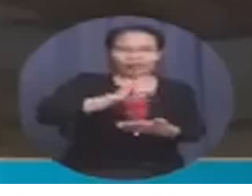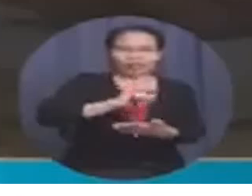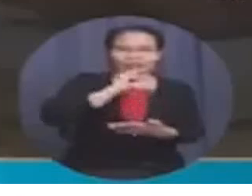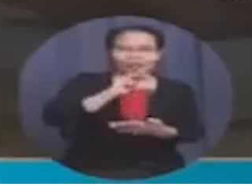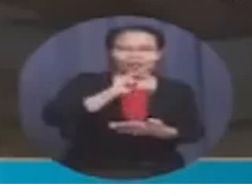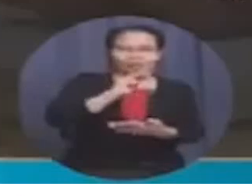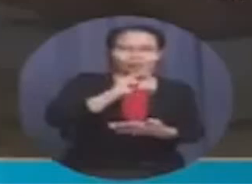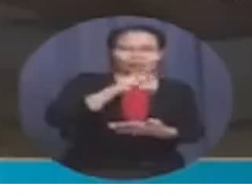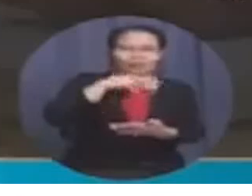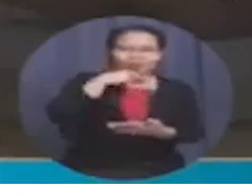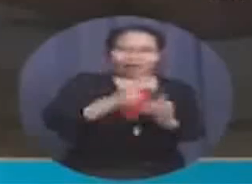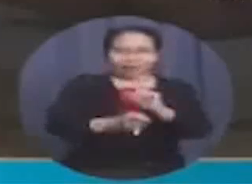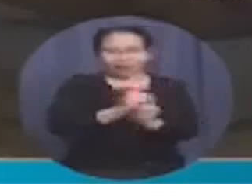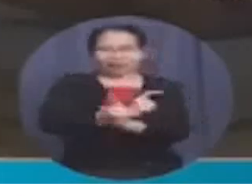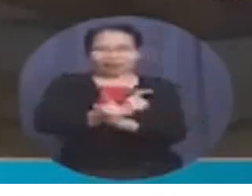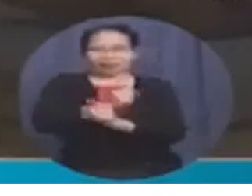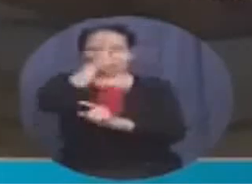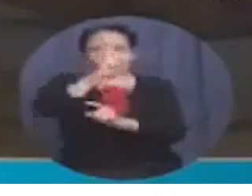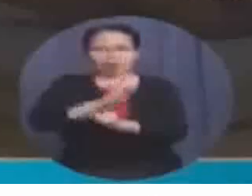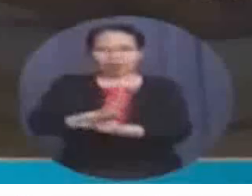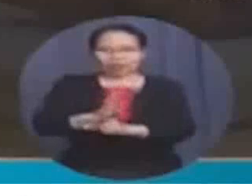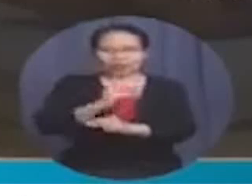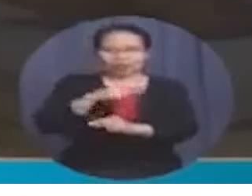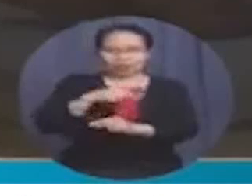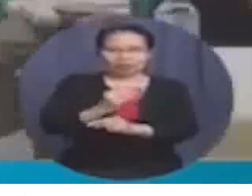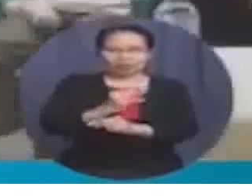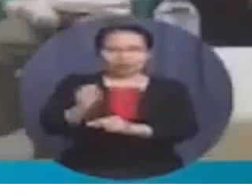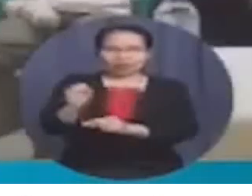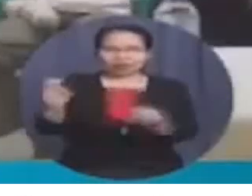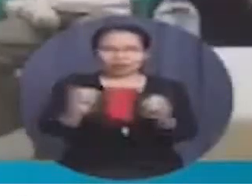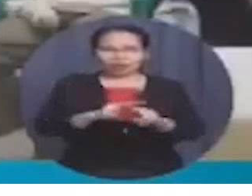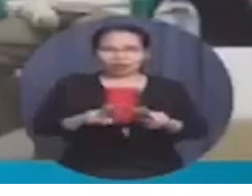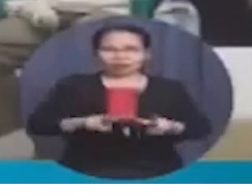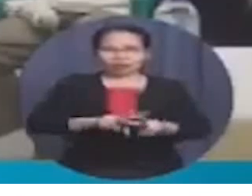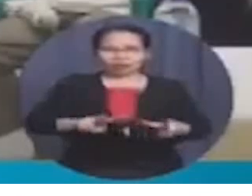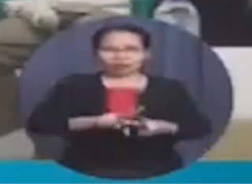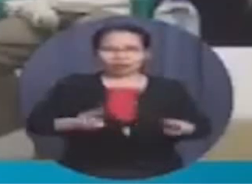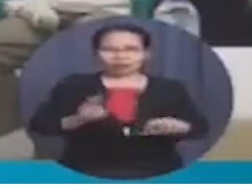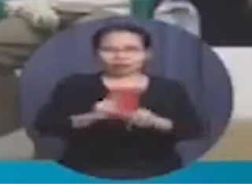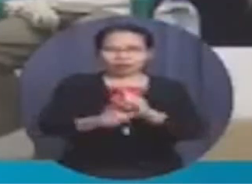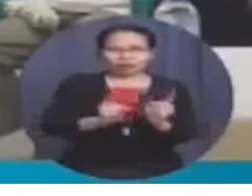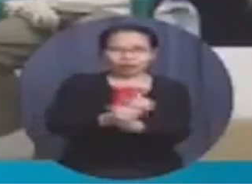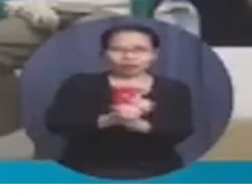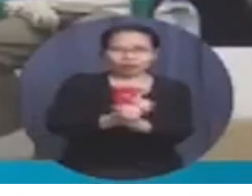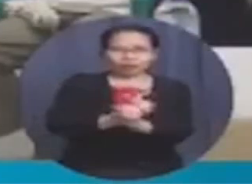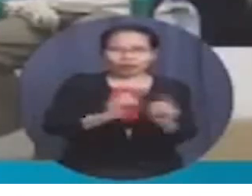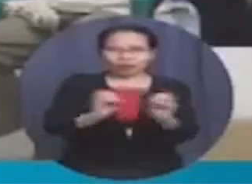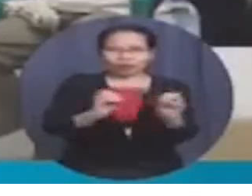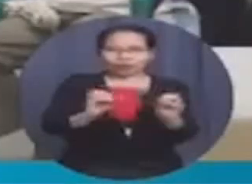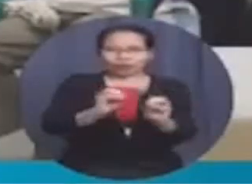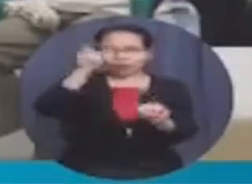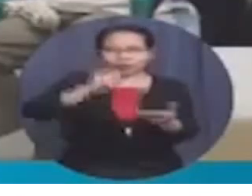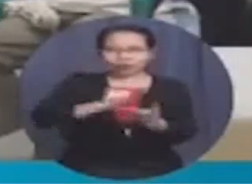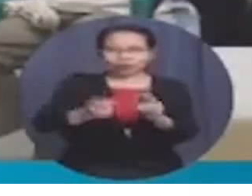yaong ako nga. Hindi siya nagbabago. Sabi ni Santiago, wala siyang paralogy o pagbabago. Wala siyang